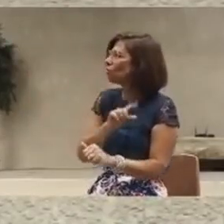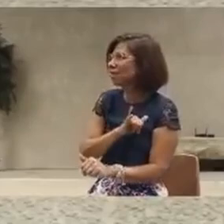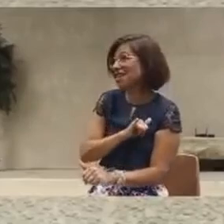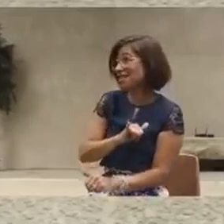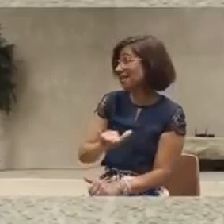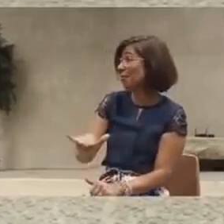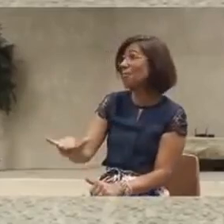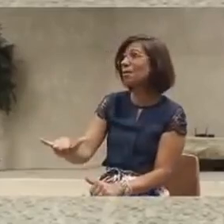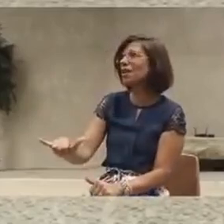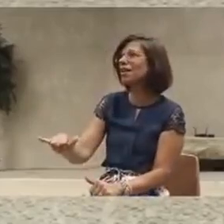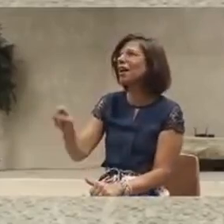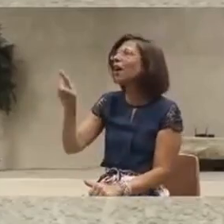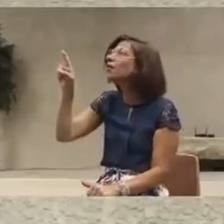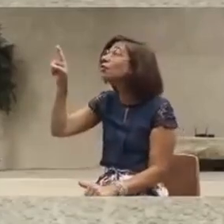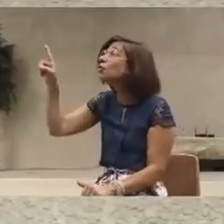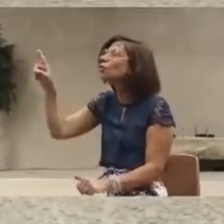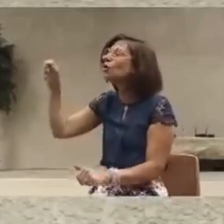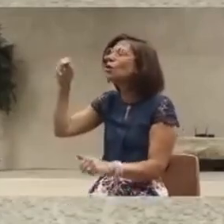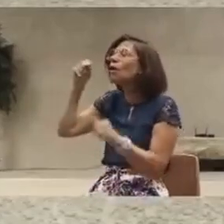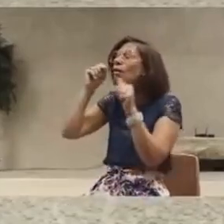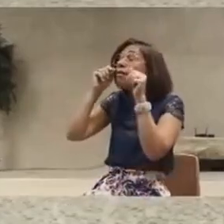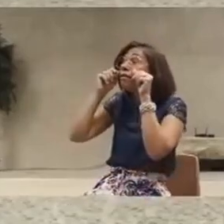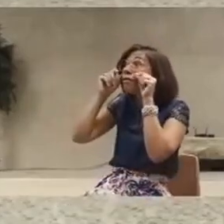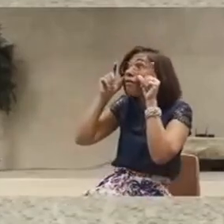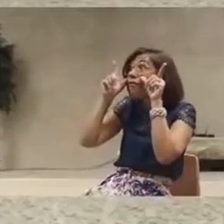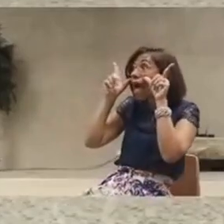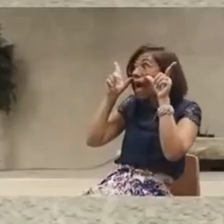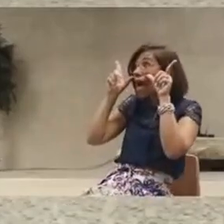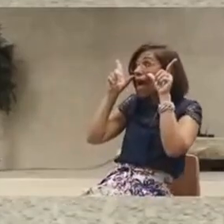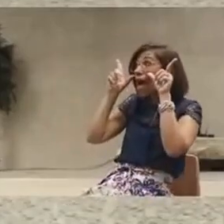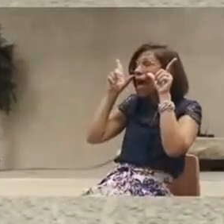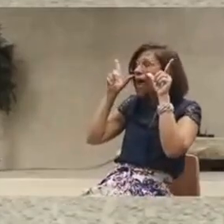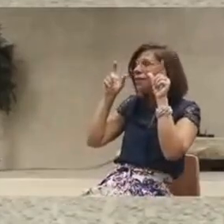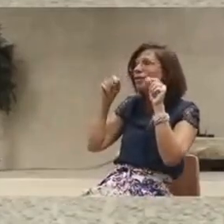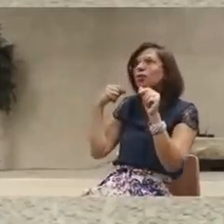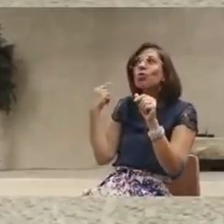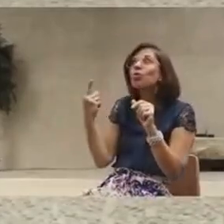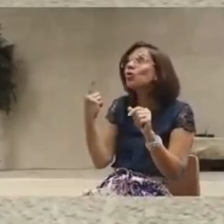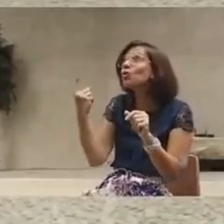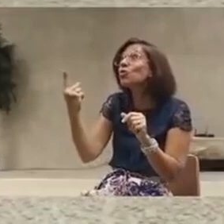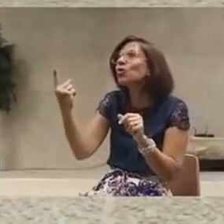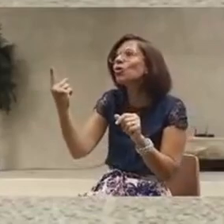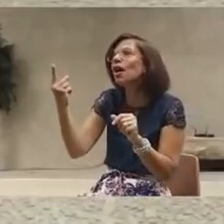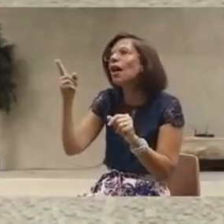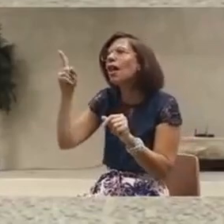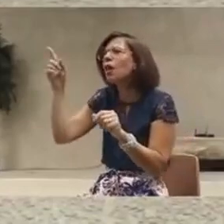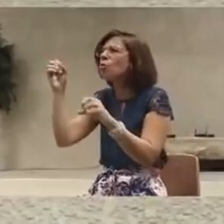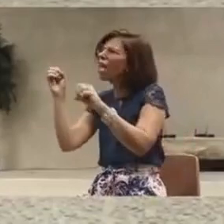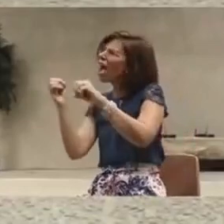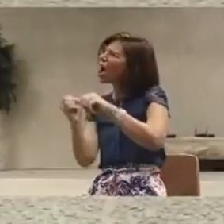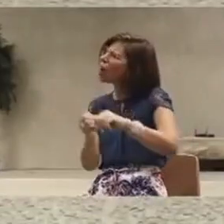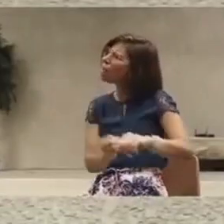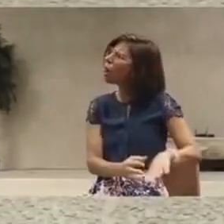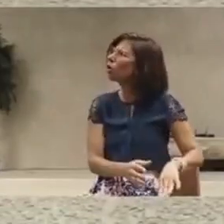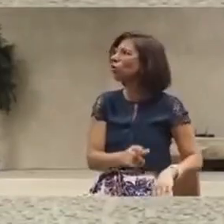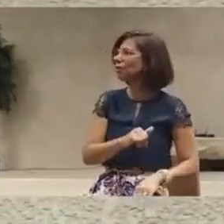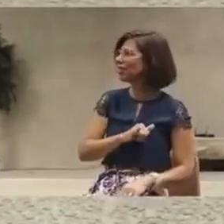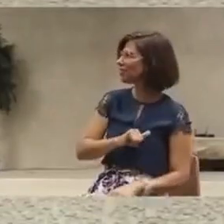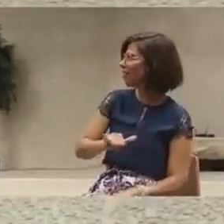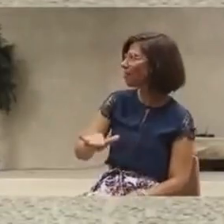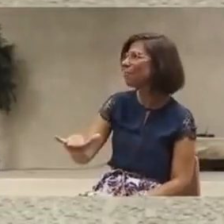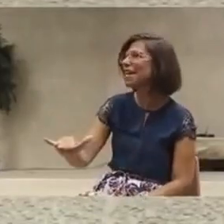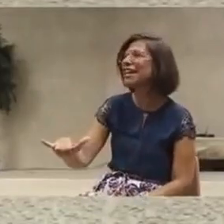veille. Dieu est là. Il est fidèle. Il ne nous a pas abandonnés. Merci Seigneur.